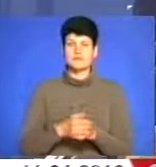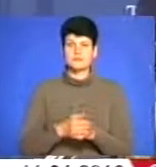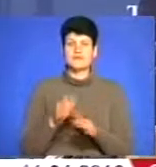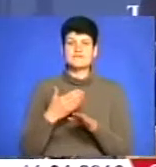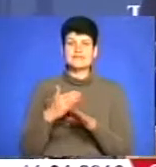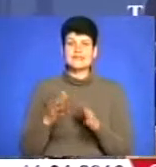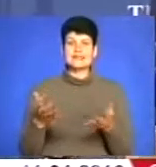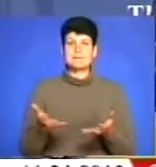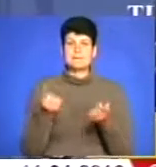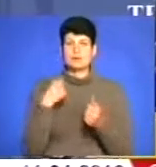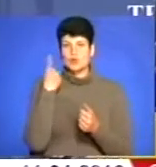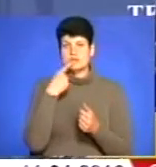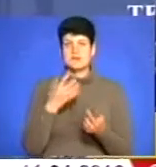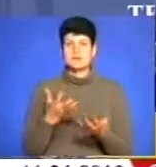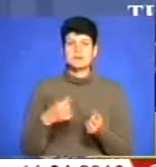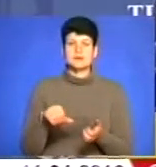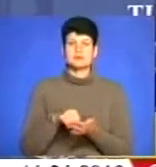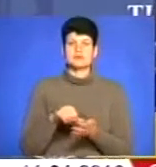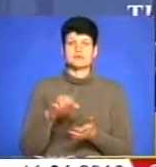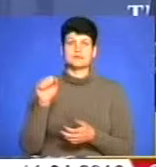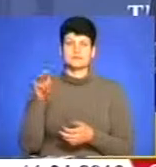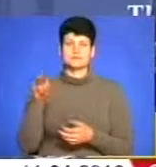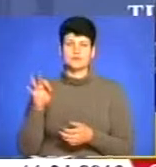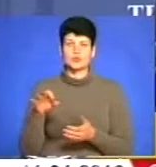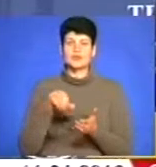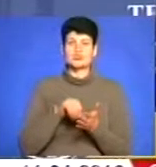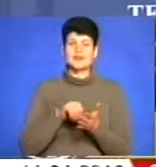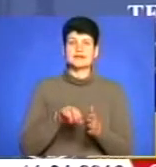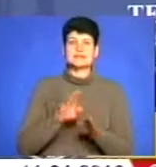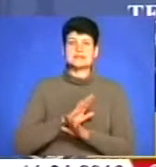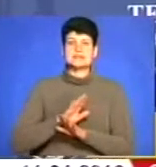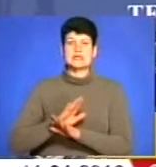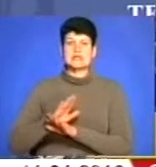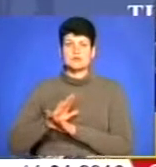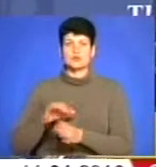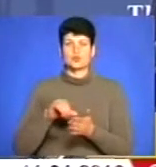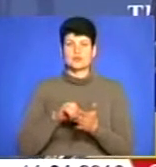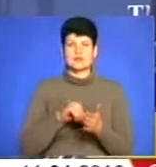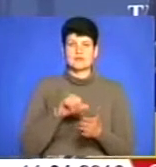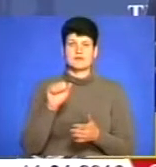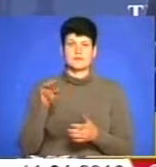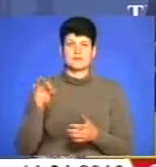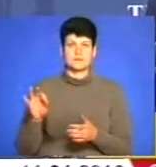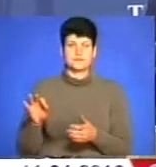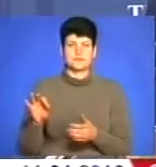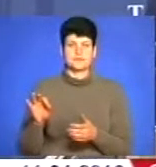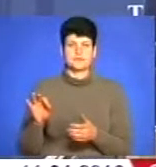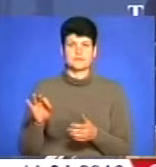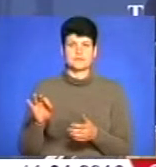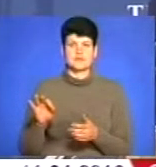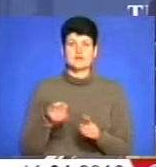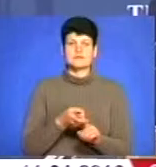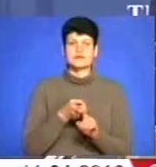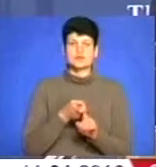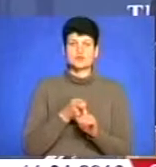виділити на підтримку осіб, які брали участь в антитерористичній операції та членів загиблих учасників АТО. В рамках